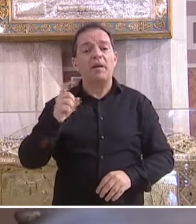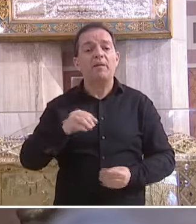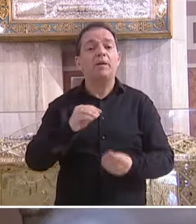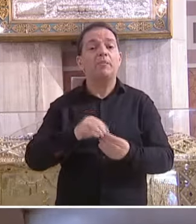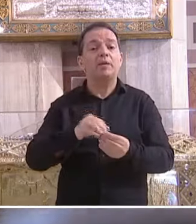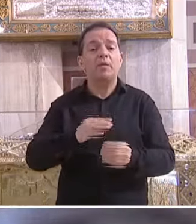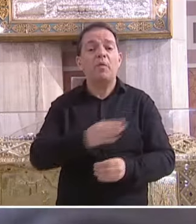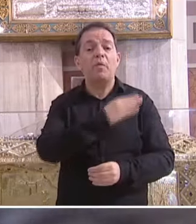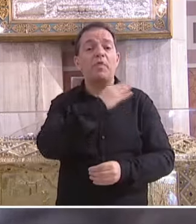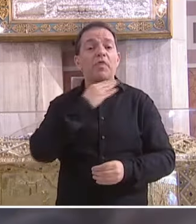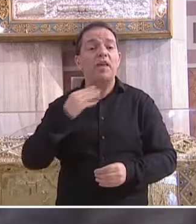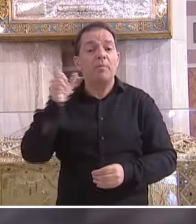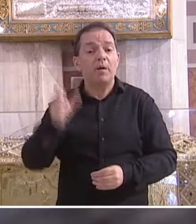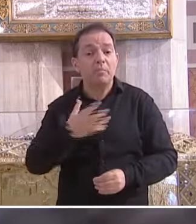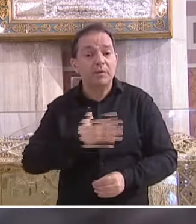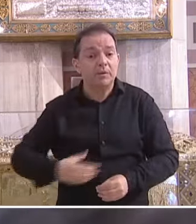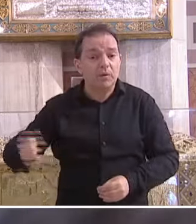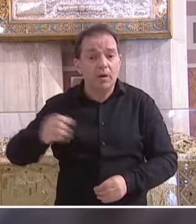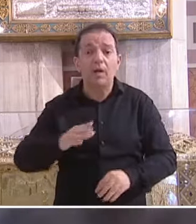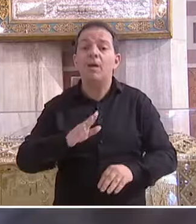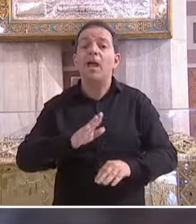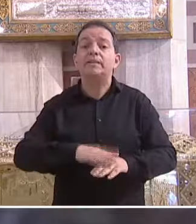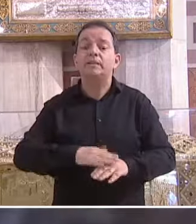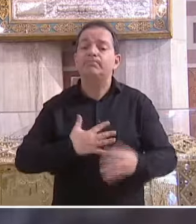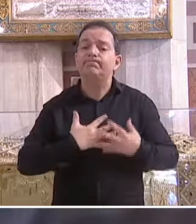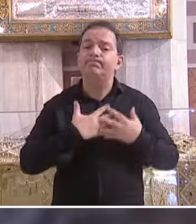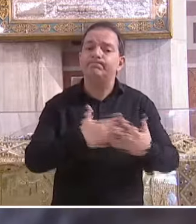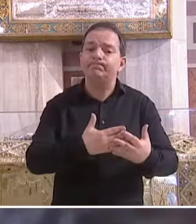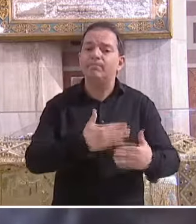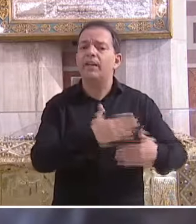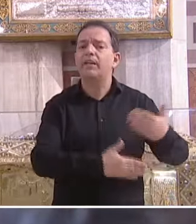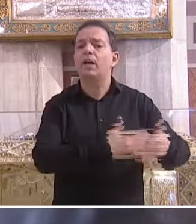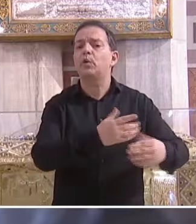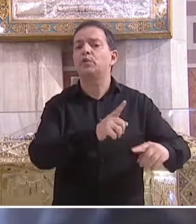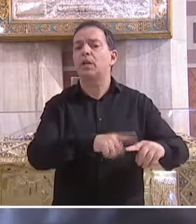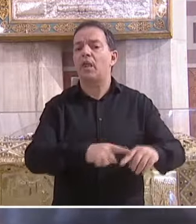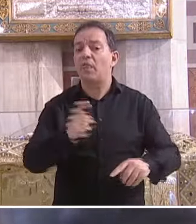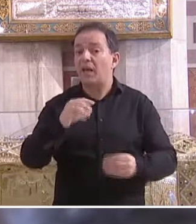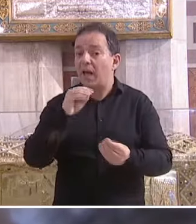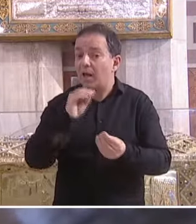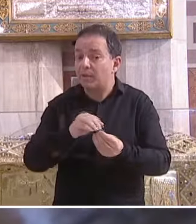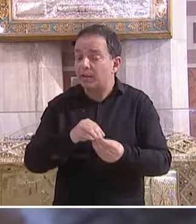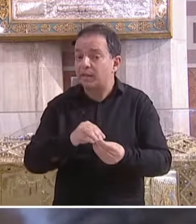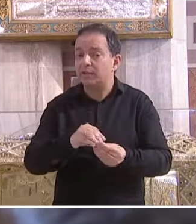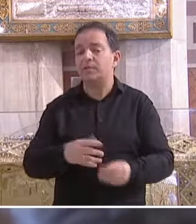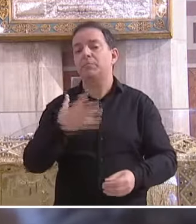γέγονεν, ένεκα γένους». Στις 10 του μηνός Απριλίου ο